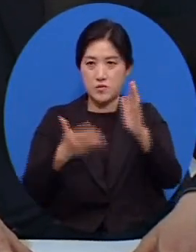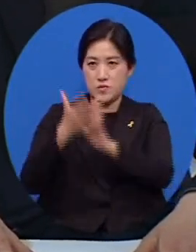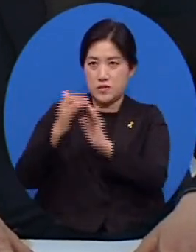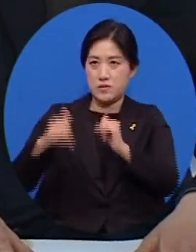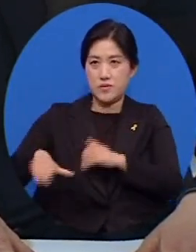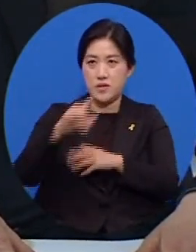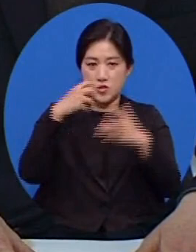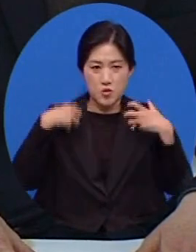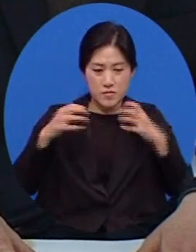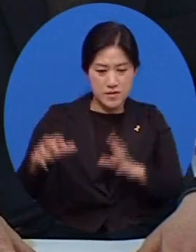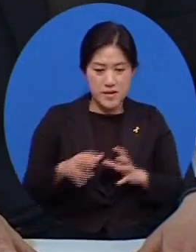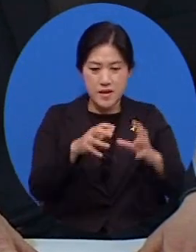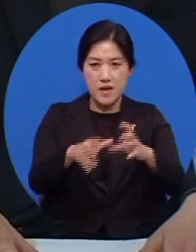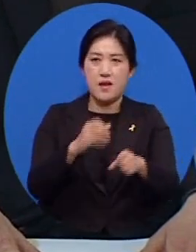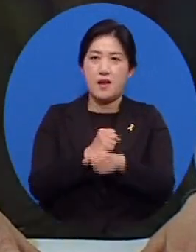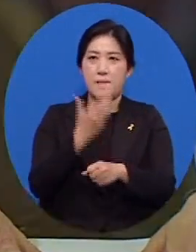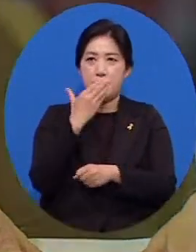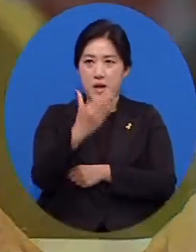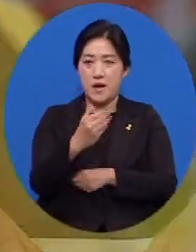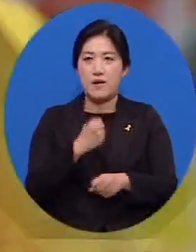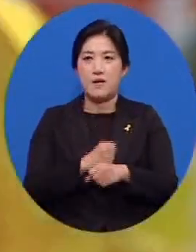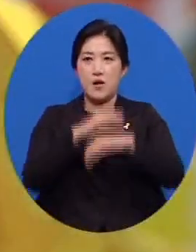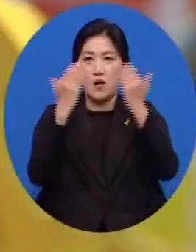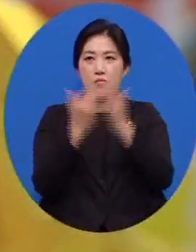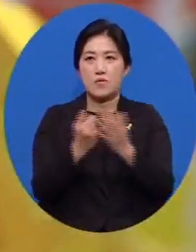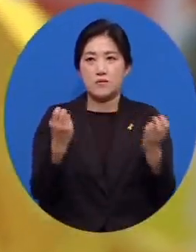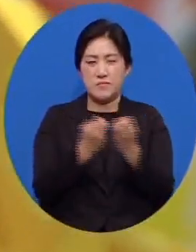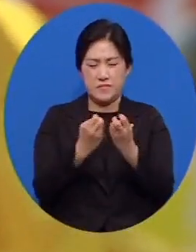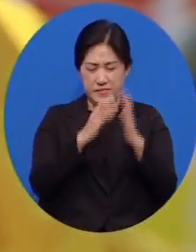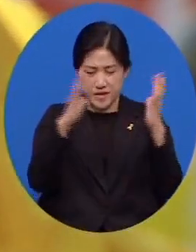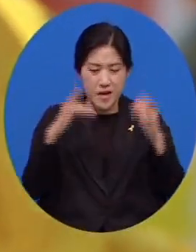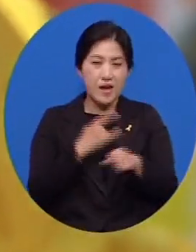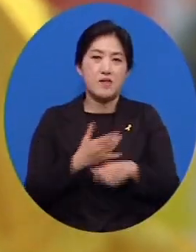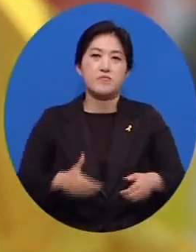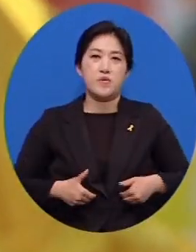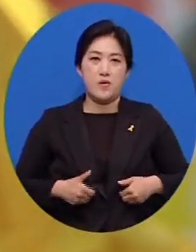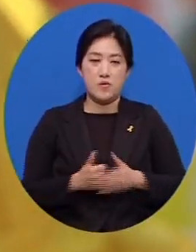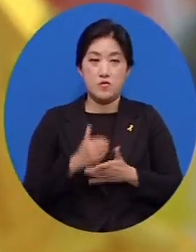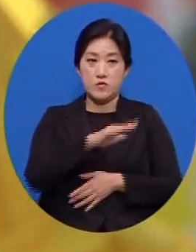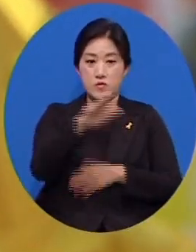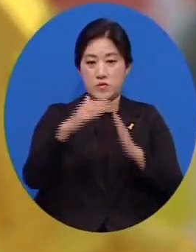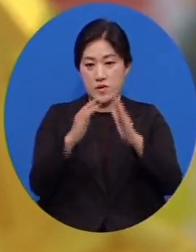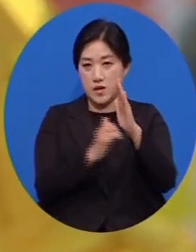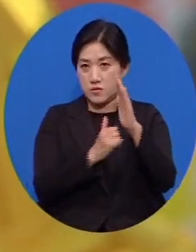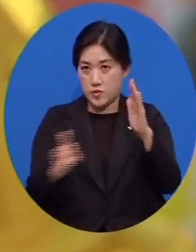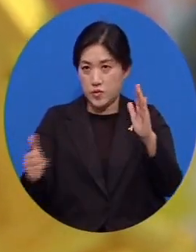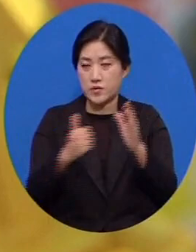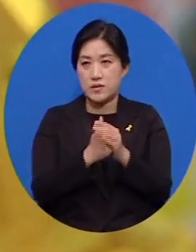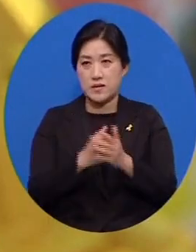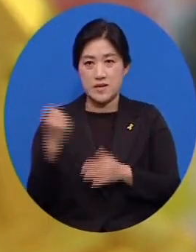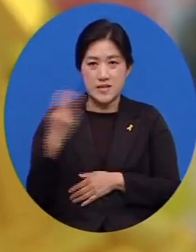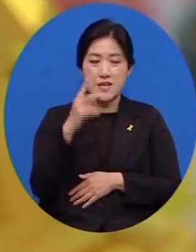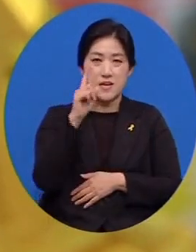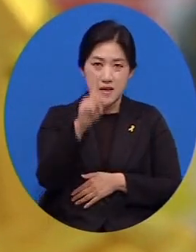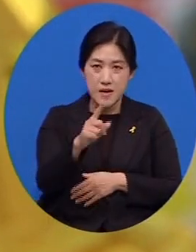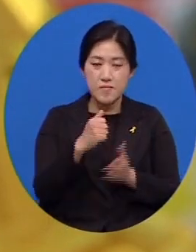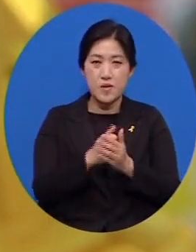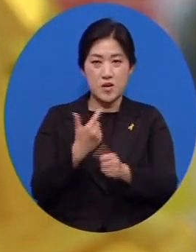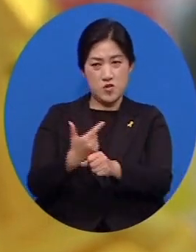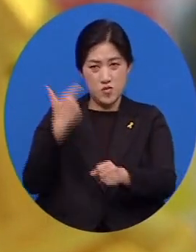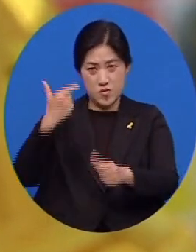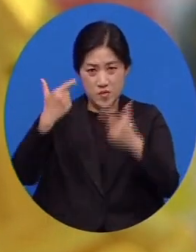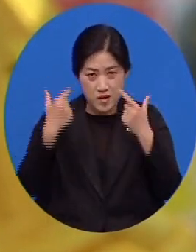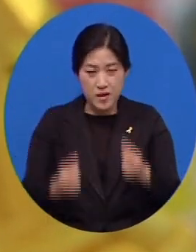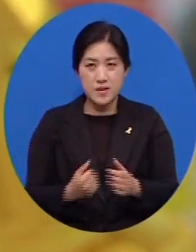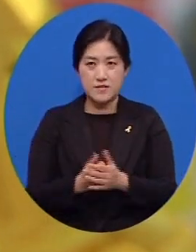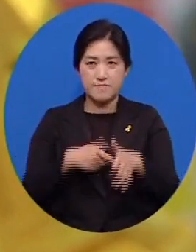시민과 정부가 함께 할 수 있는 모든 것을 다 해야 합니다. 우리 가족들이 다시 한번 6년 전과